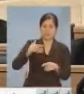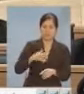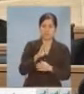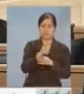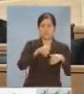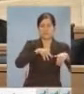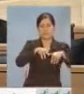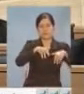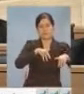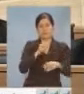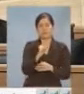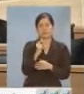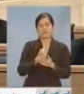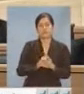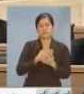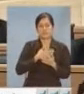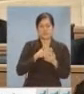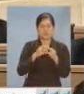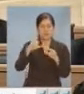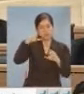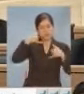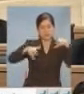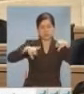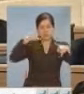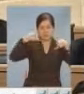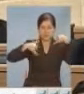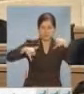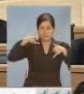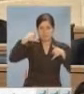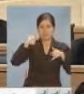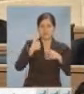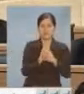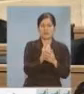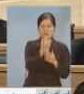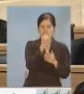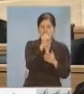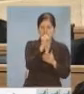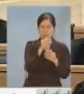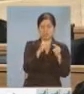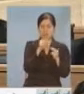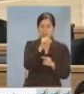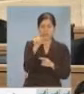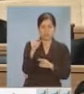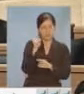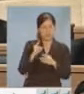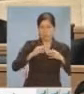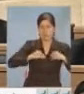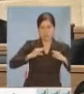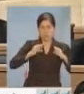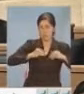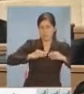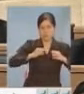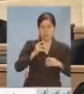ากการที่ผมได้รับโทรศัพท์มากมายว่าผู้แทนต้องไม่ยอมนั่นในเรื่องเหล่านี้พวกผมไม่ย